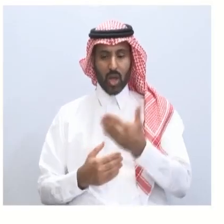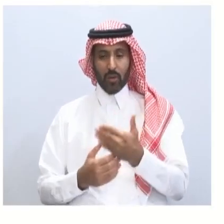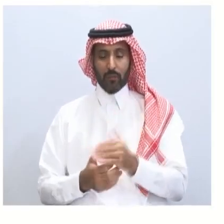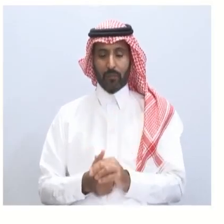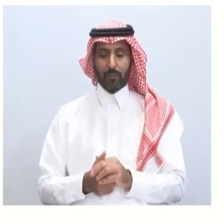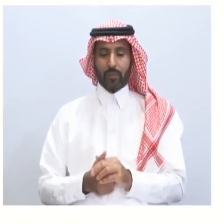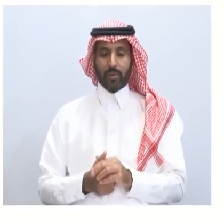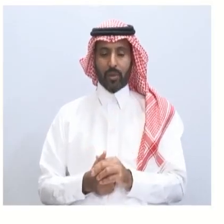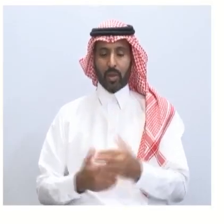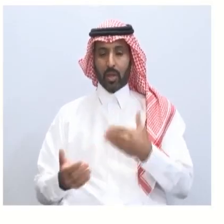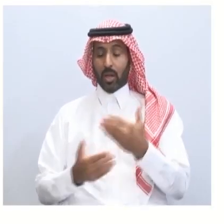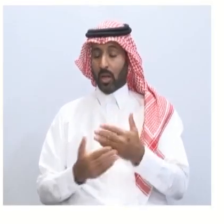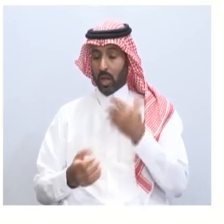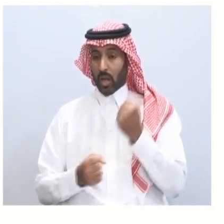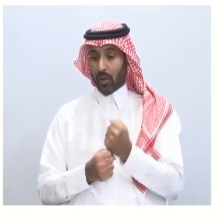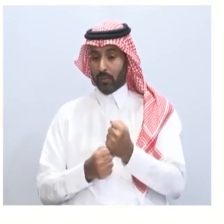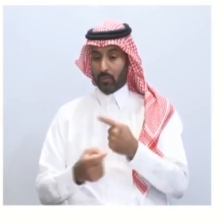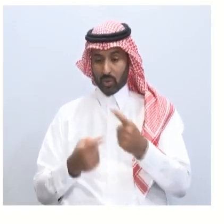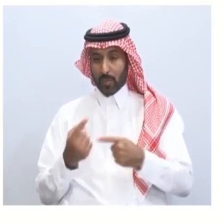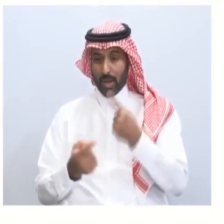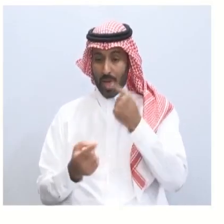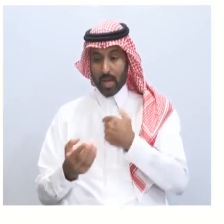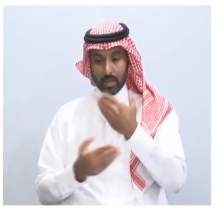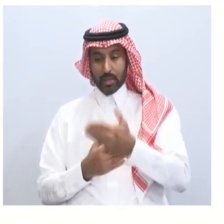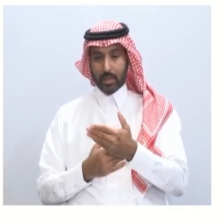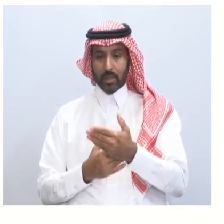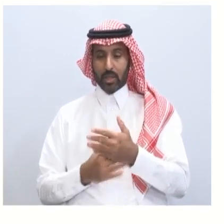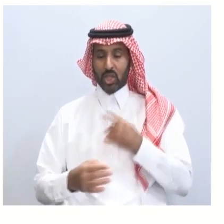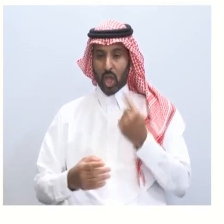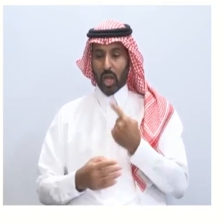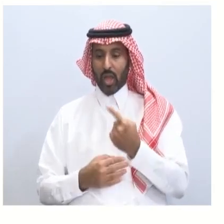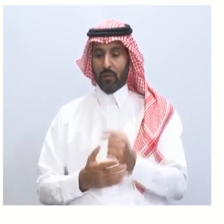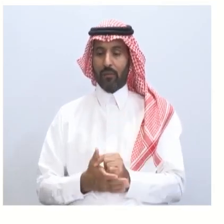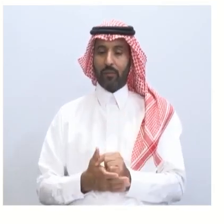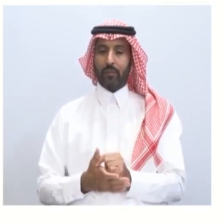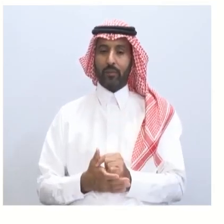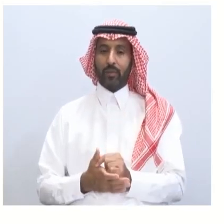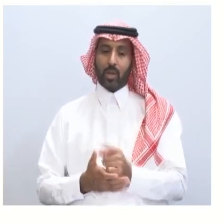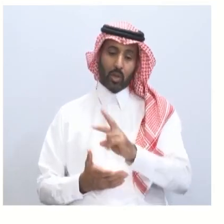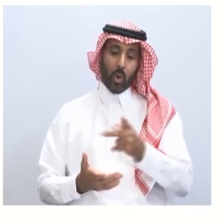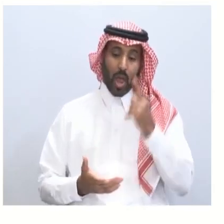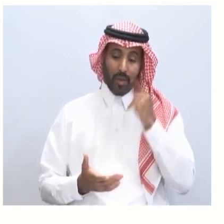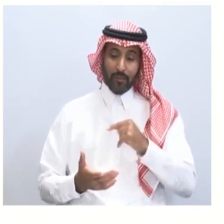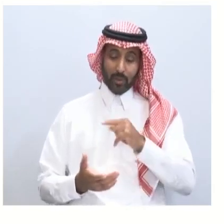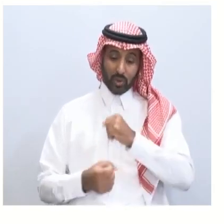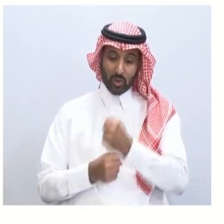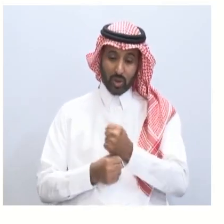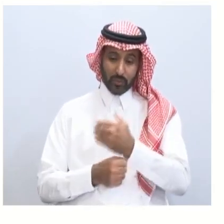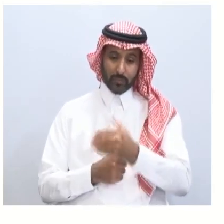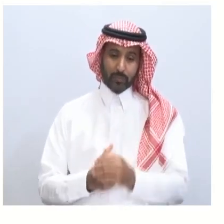وهو التكيف عمليه مستمره يلجا اليها الفرد لكي يغير من